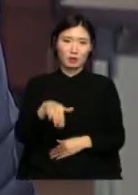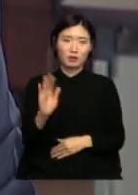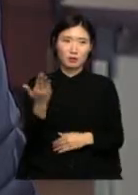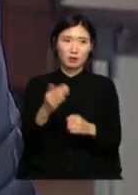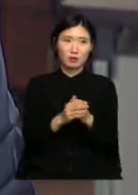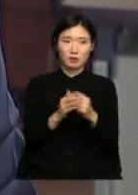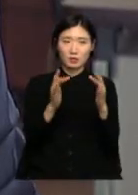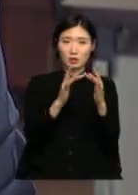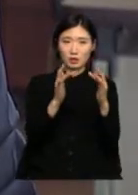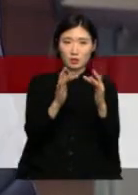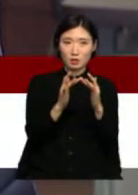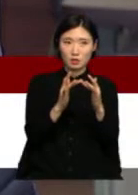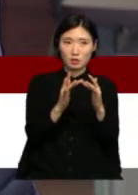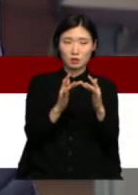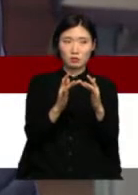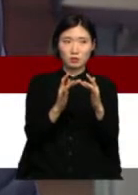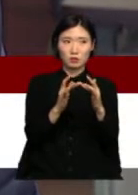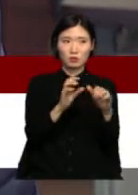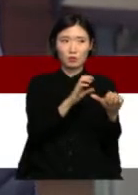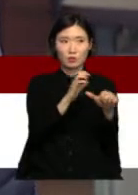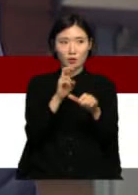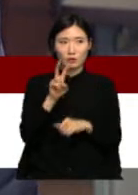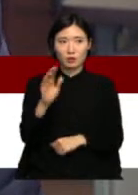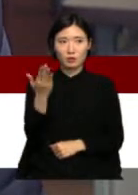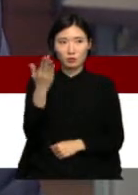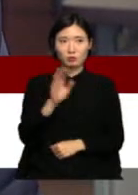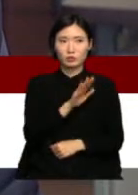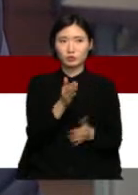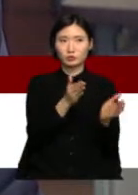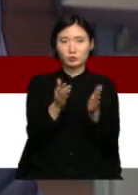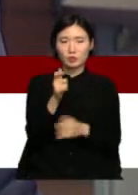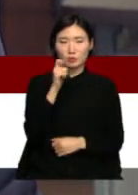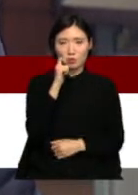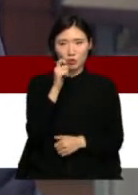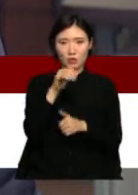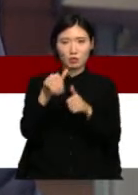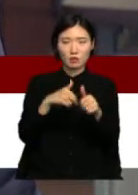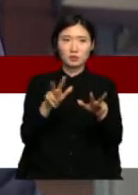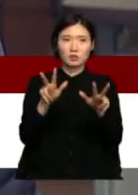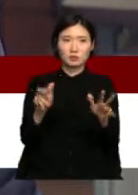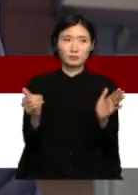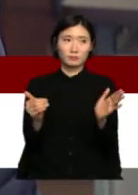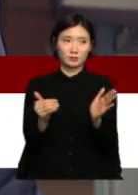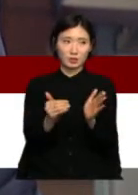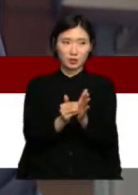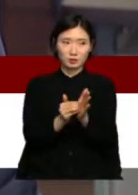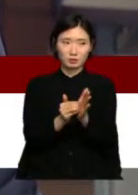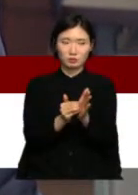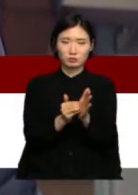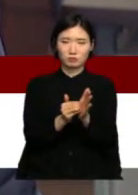온라인이라는 매개체로 이렇게 가야 하는 것 같다. 근데 우리는 미처 준비하지 못한 상태에서 지금까지